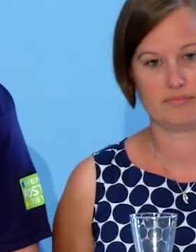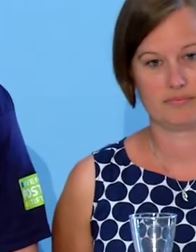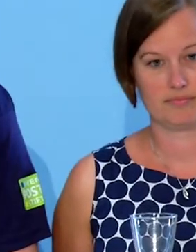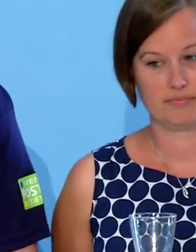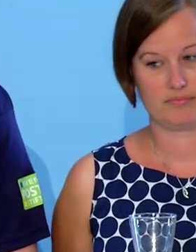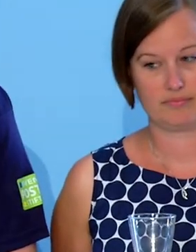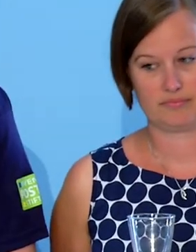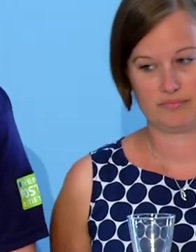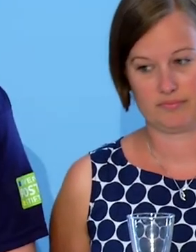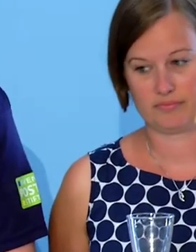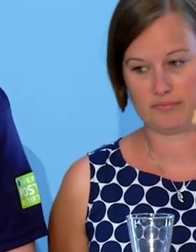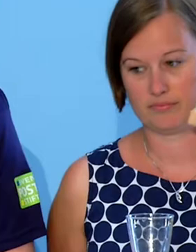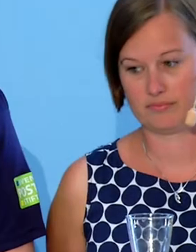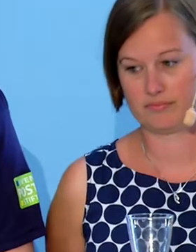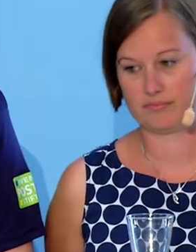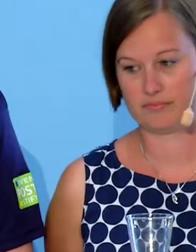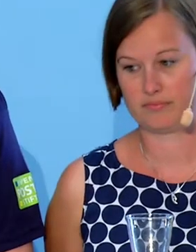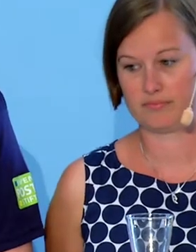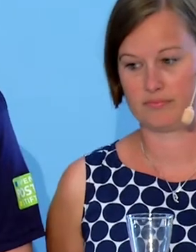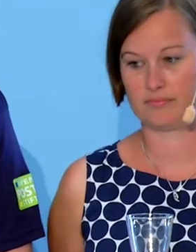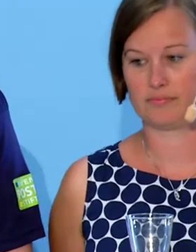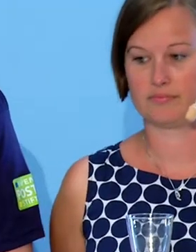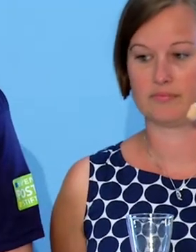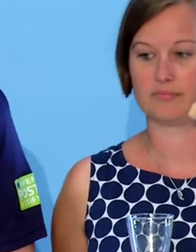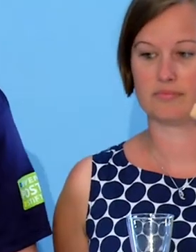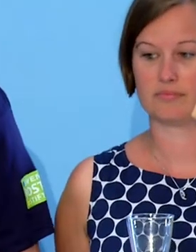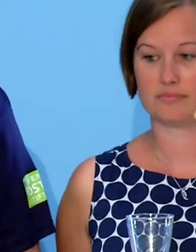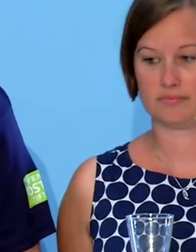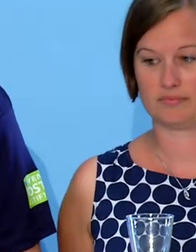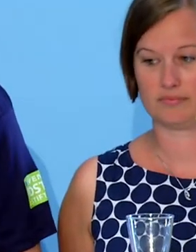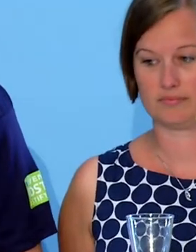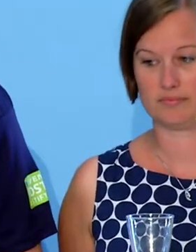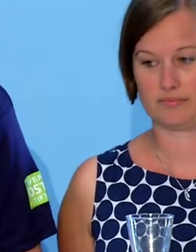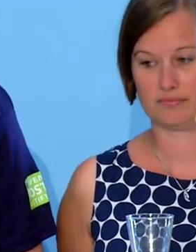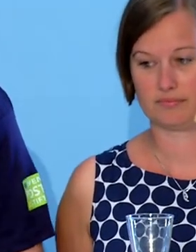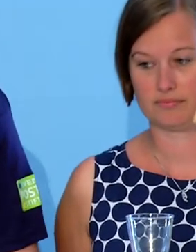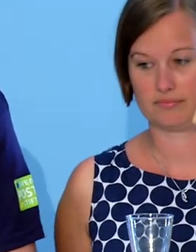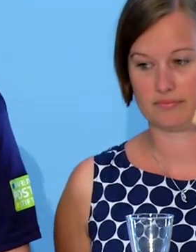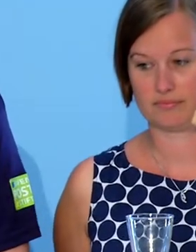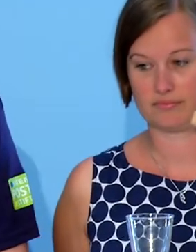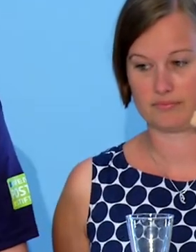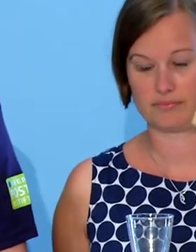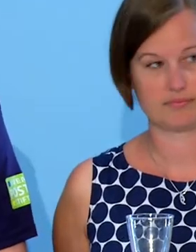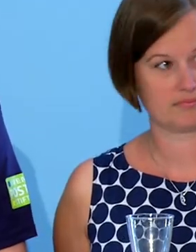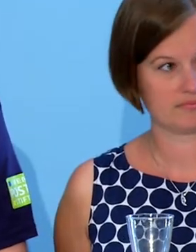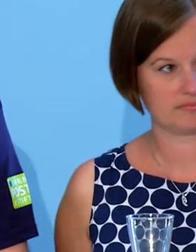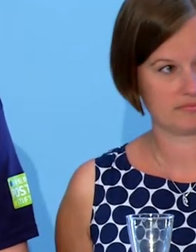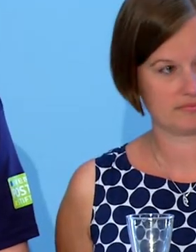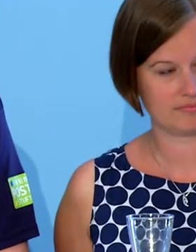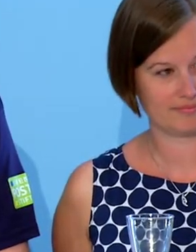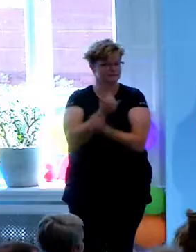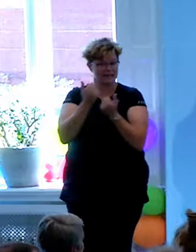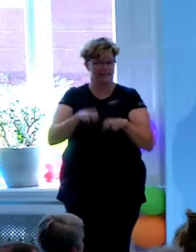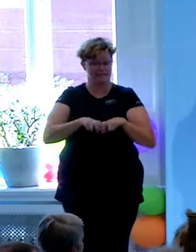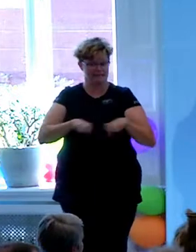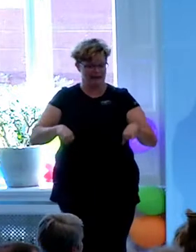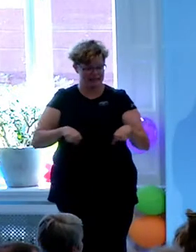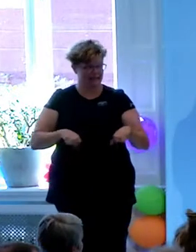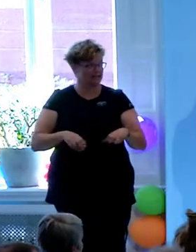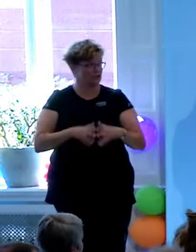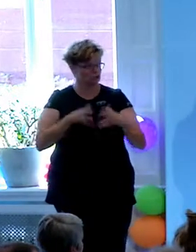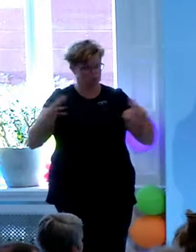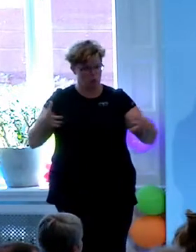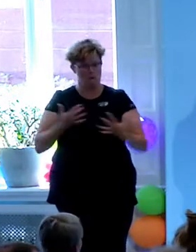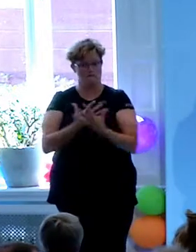föreningar, jobba för att vi alla ska gå framåt? En oerhört viktig fråga. Och vi har en spännande panel här.